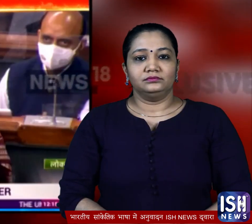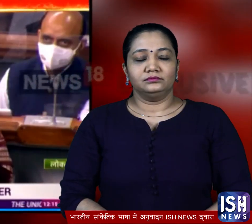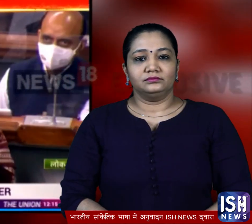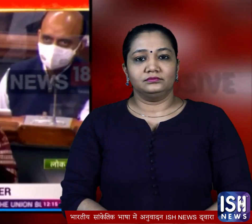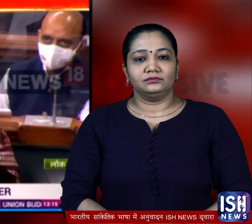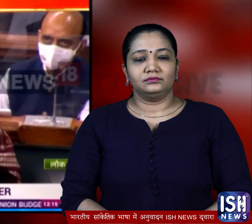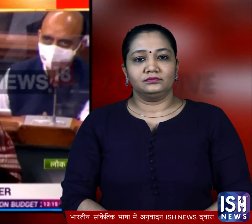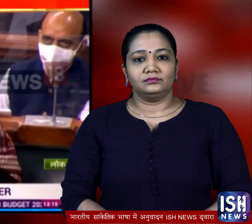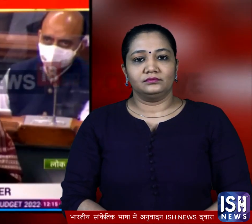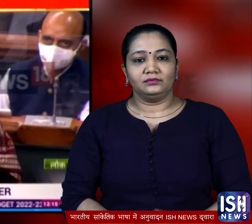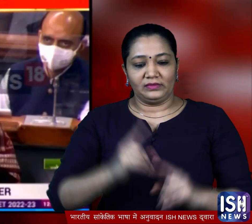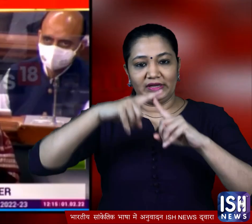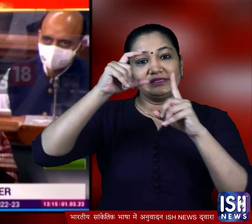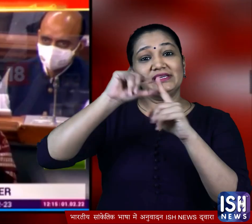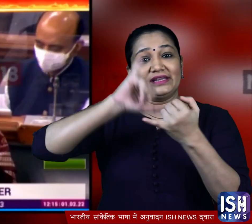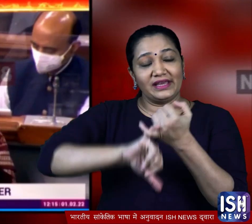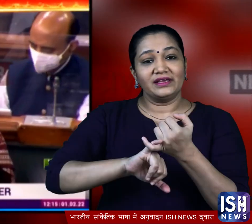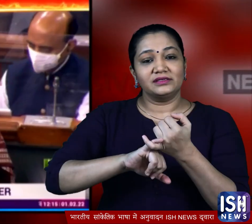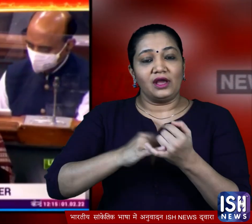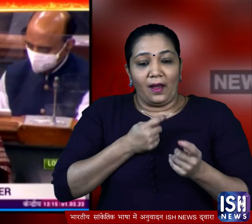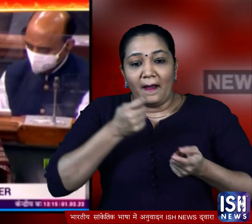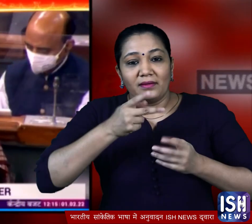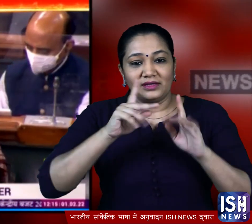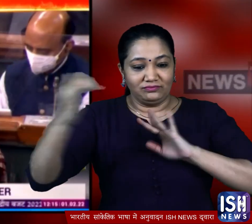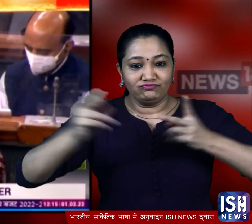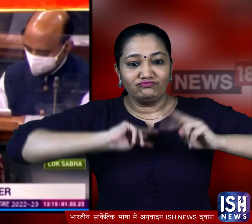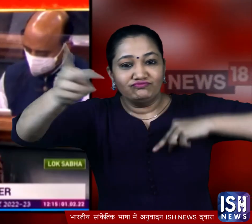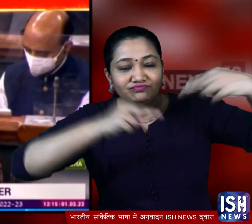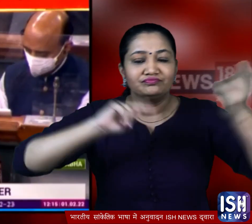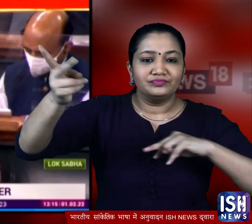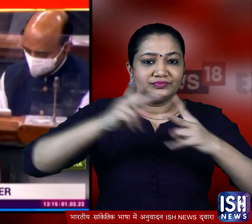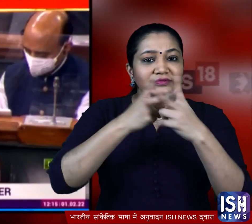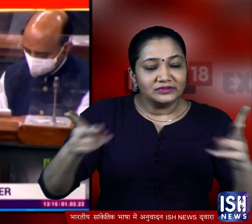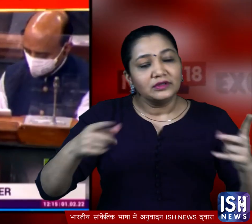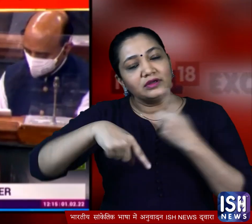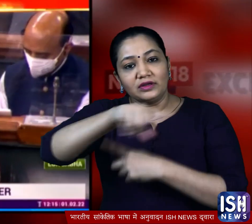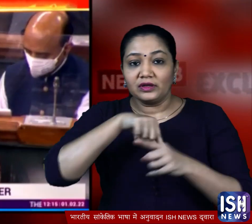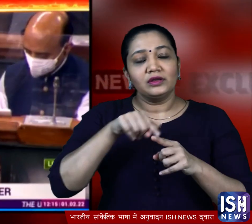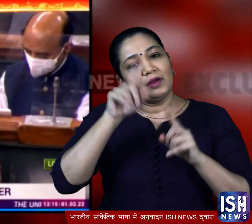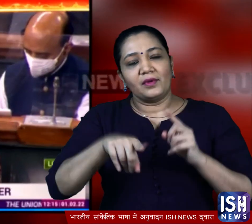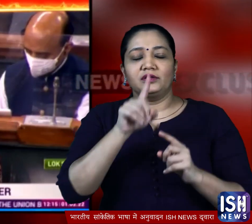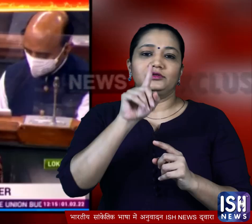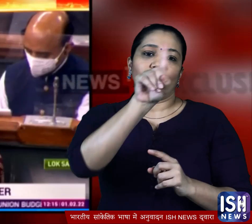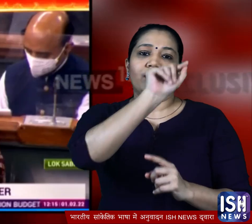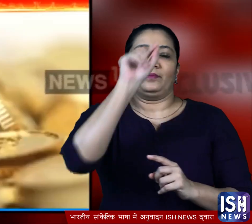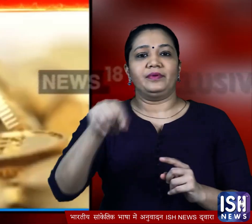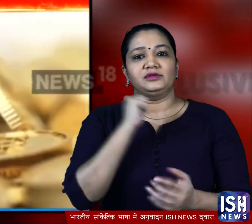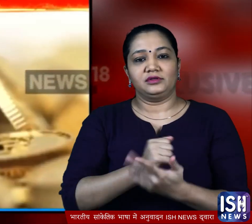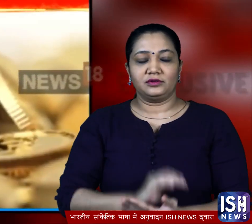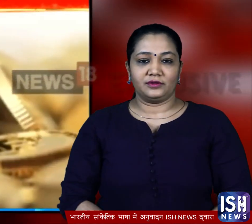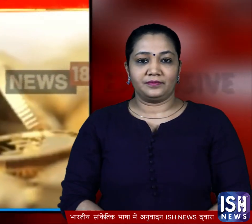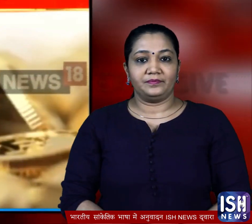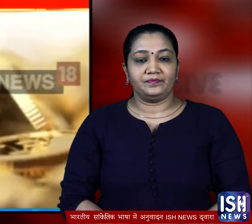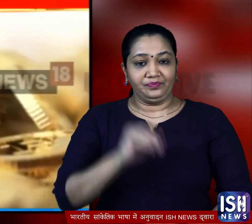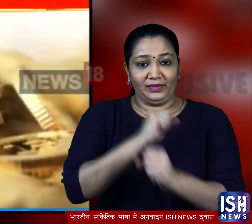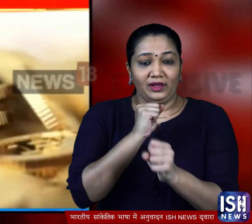provide for TDS on payment made in relation to transfer of virtual digital asset. कहा